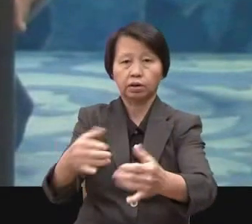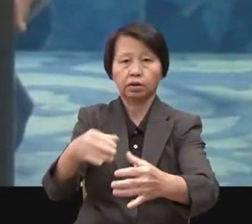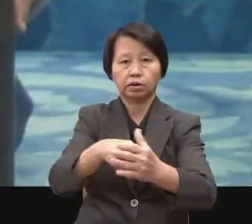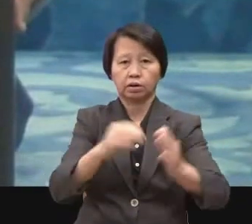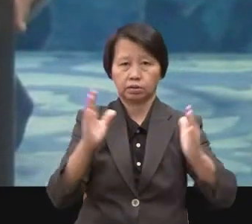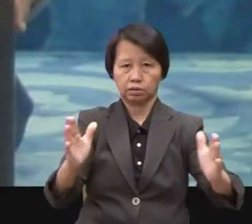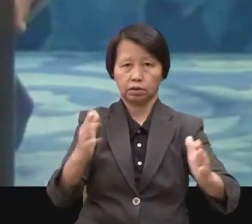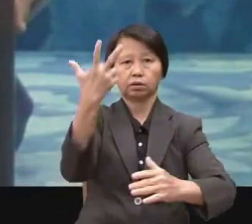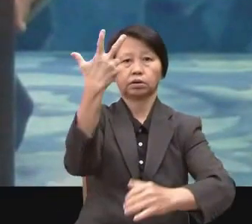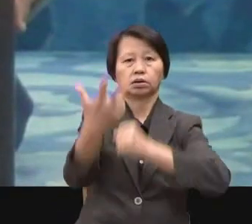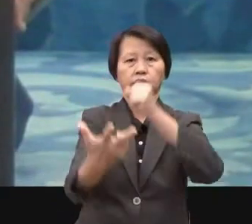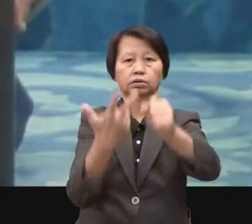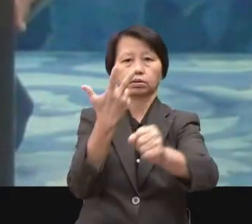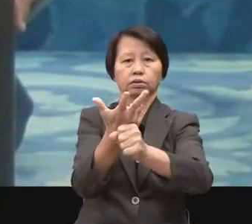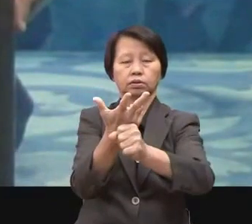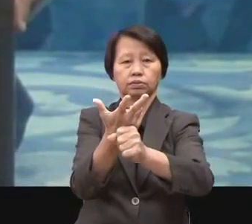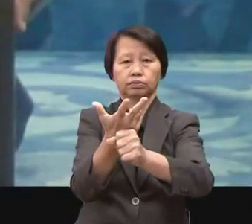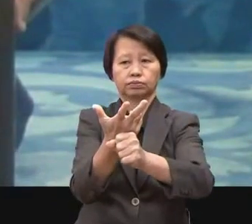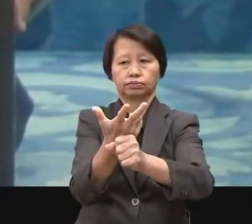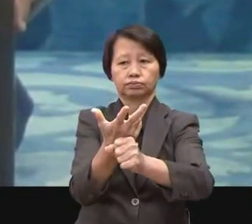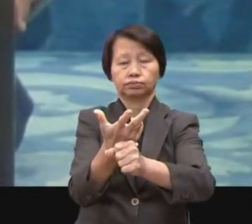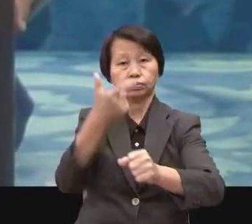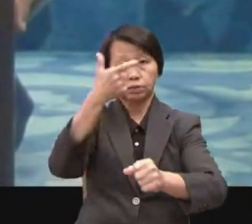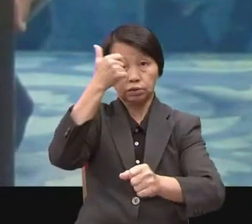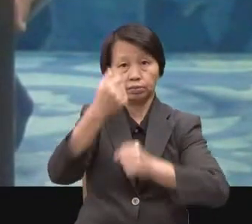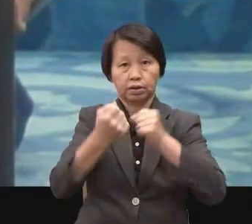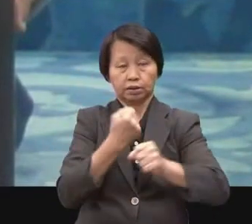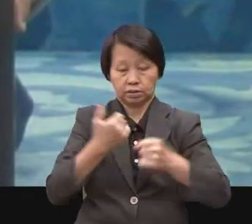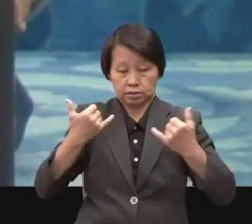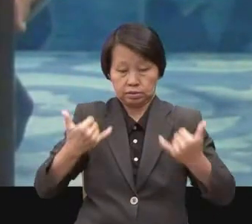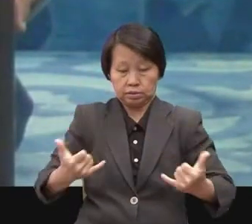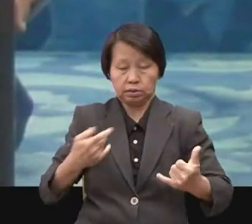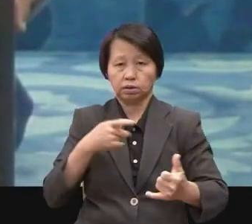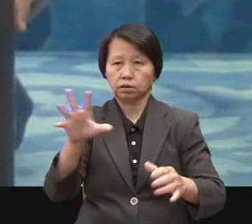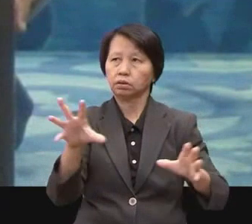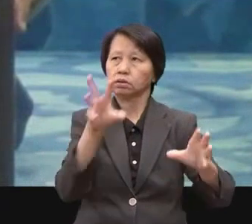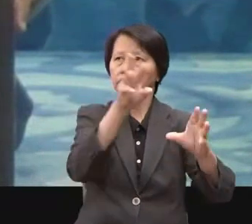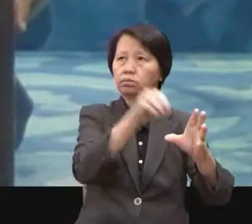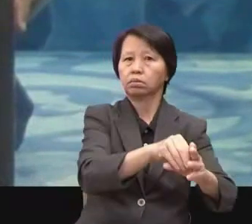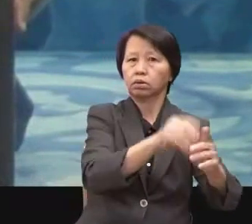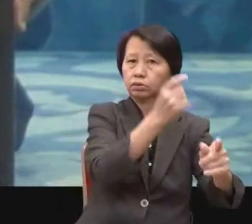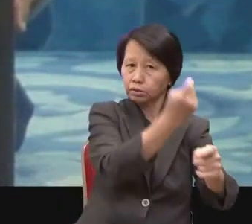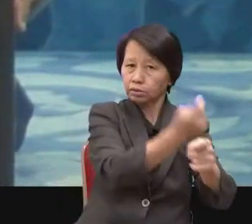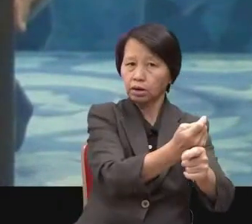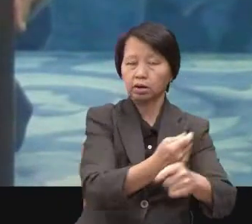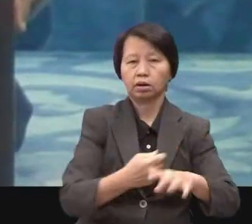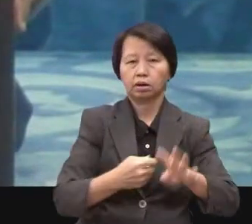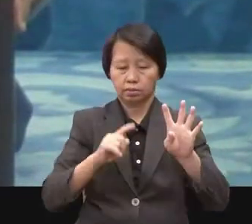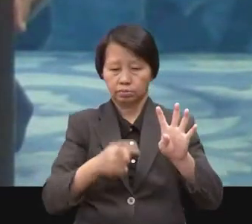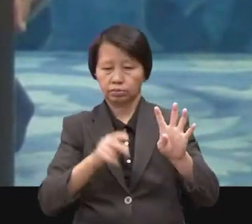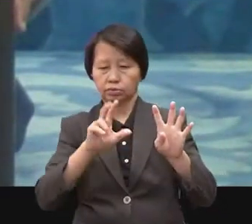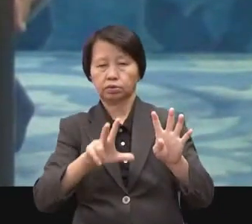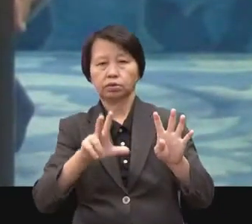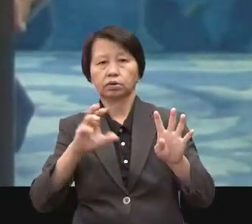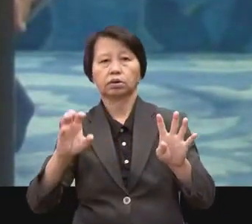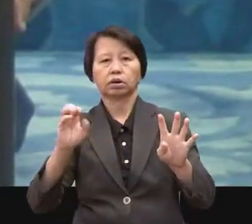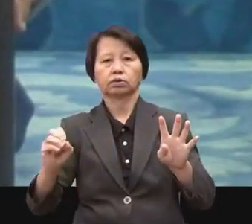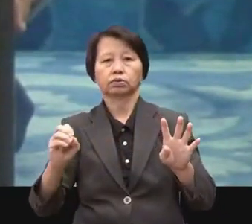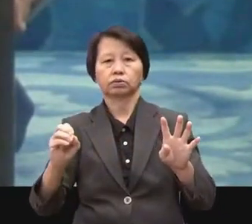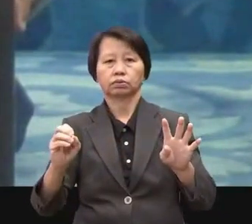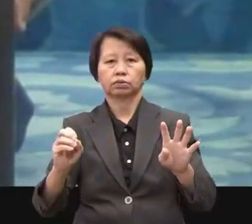tempo 3 tahun karena tahun ini kita menyerap 4300